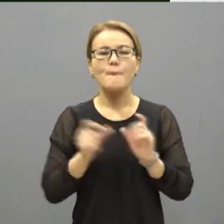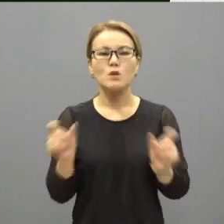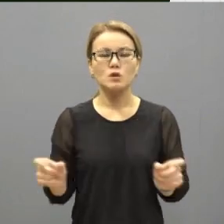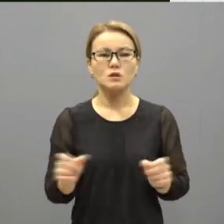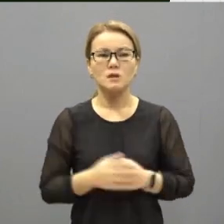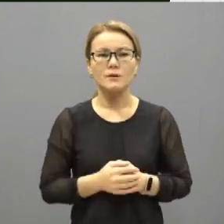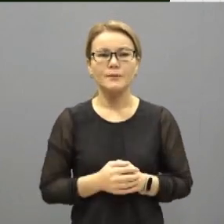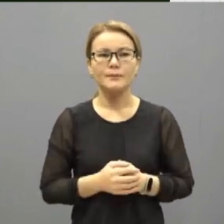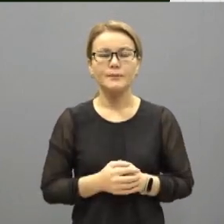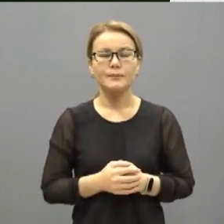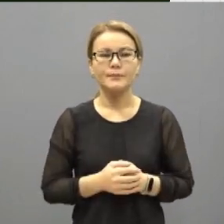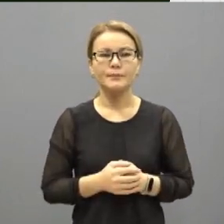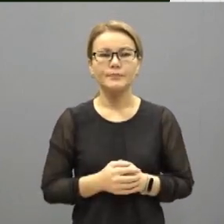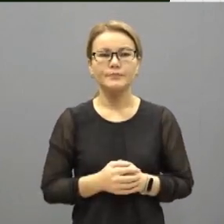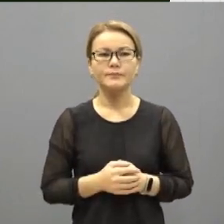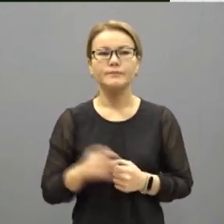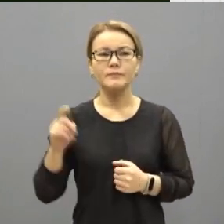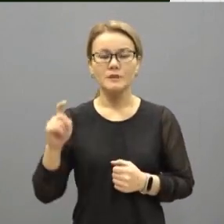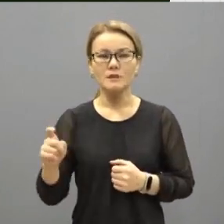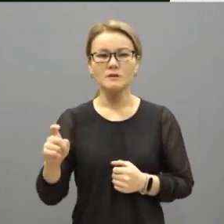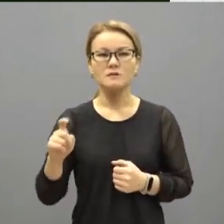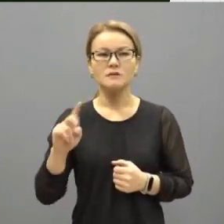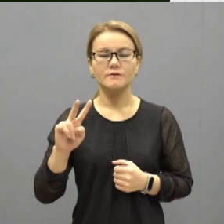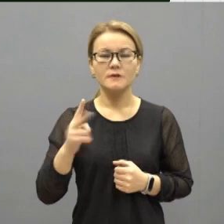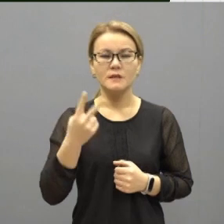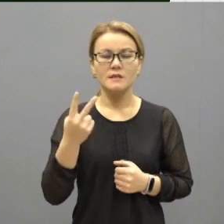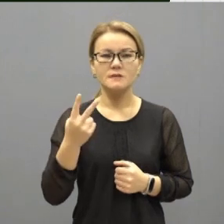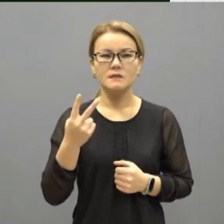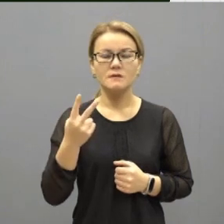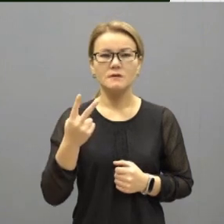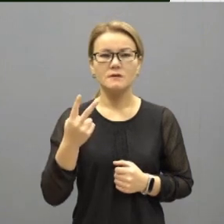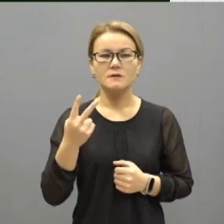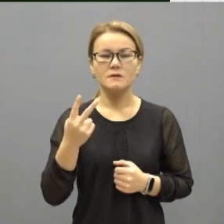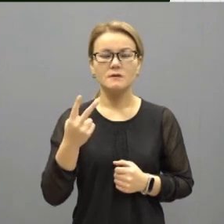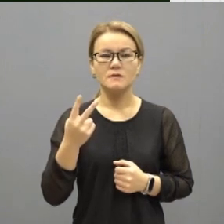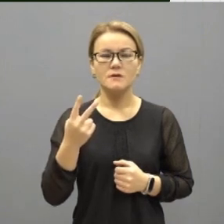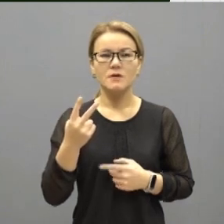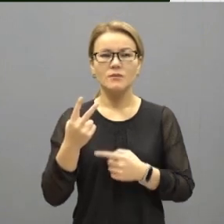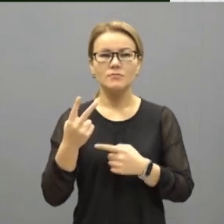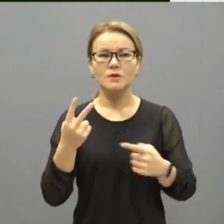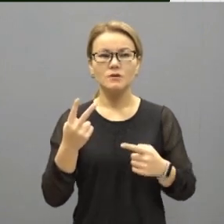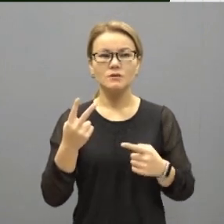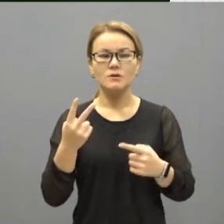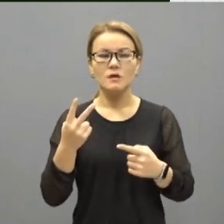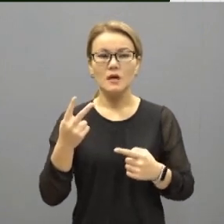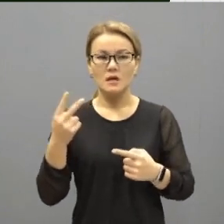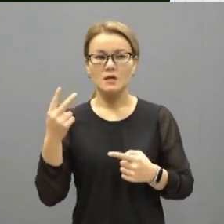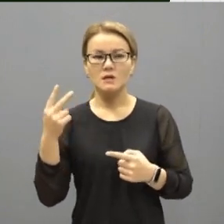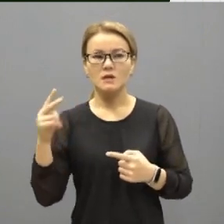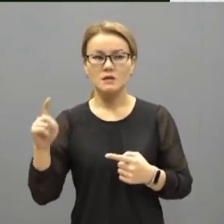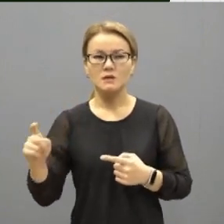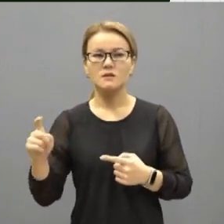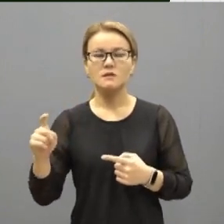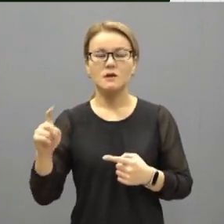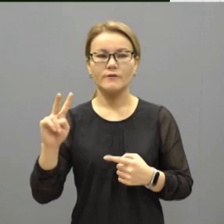паре слагаемых за скобку x в квадрате, а во второй паре слагаемых минус единицу. Если